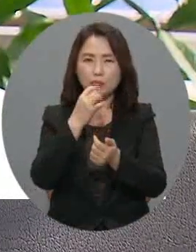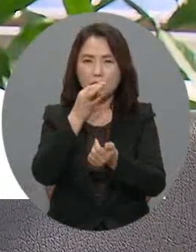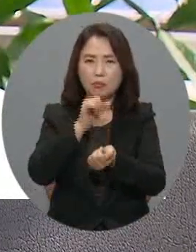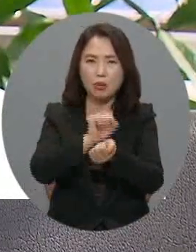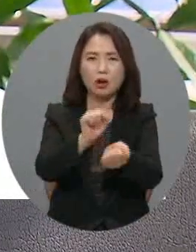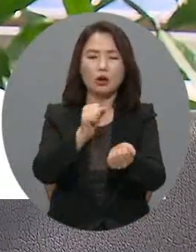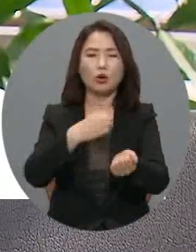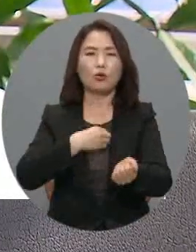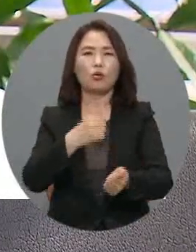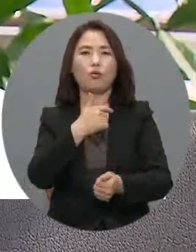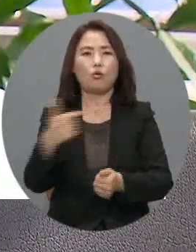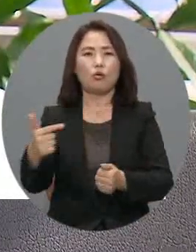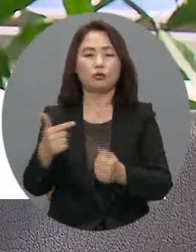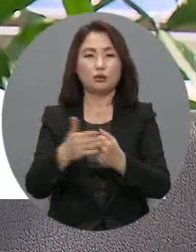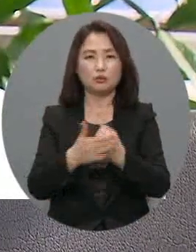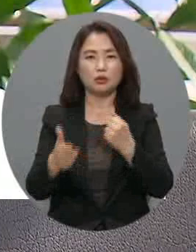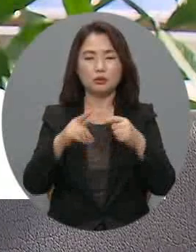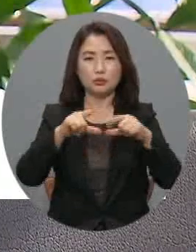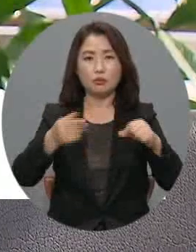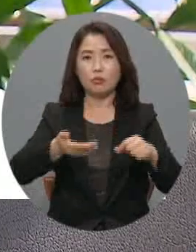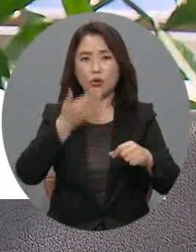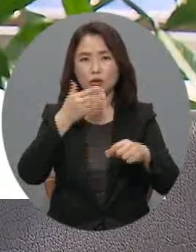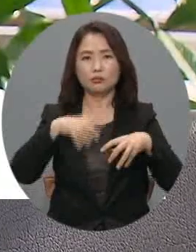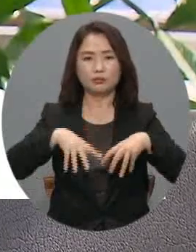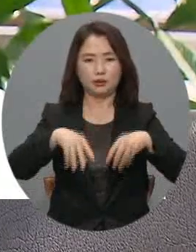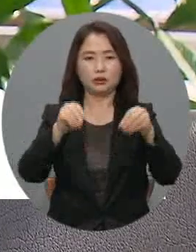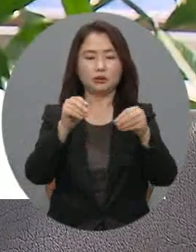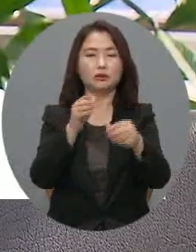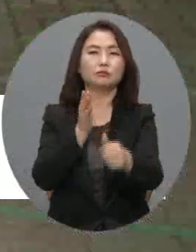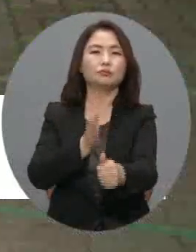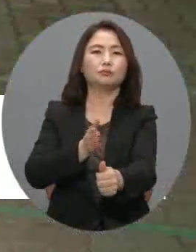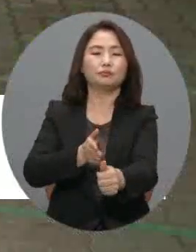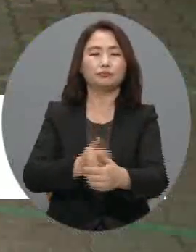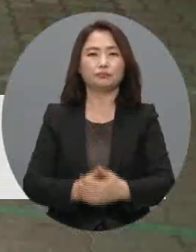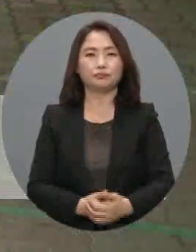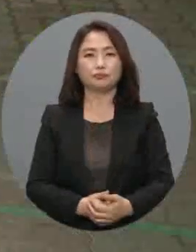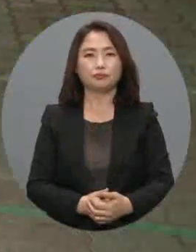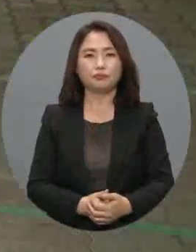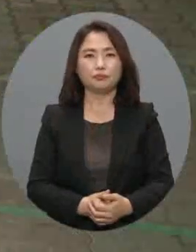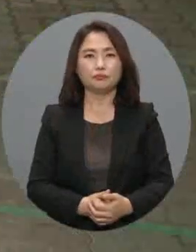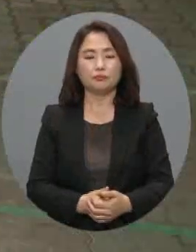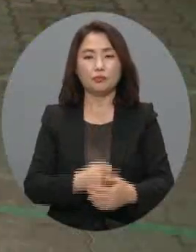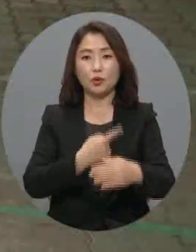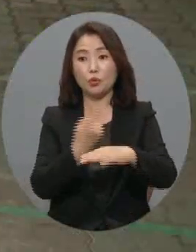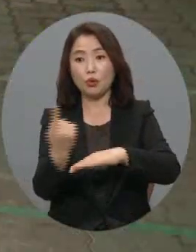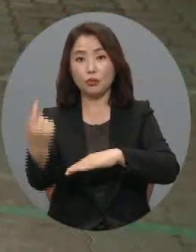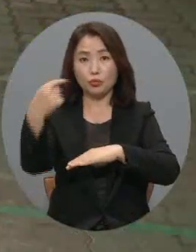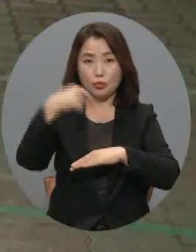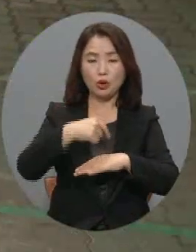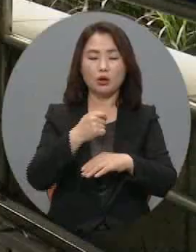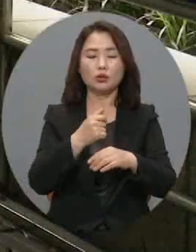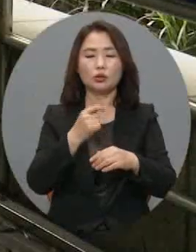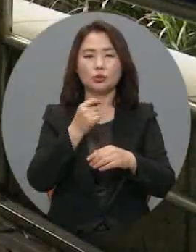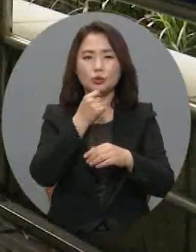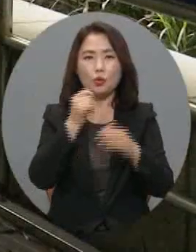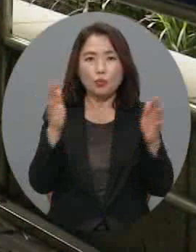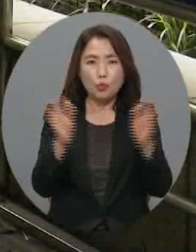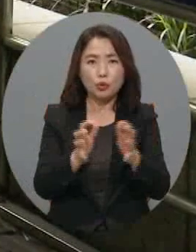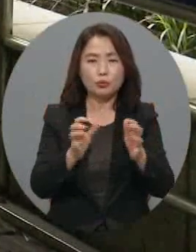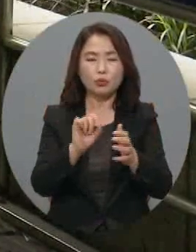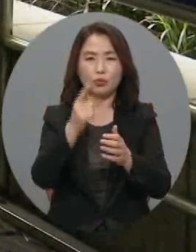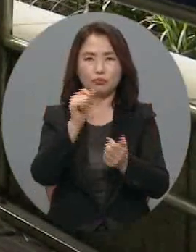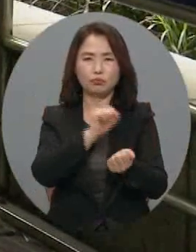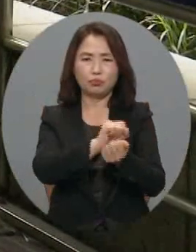위험이 높기 때문에 어음 생활수칙 음질을 조건을 꼰 하셨 외부 유입 그리고 소모임을 통한